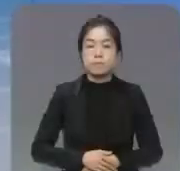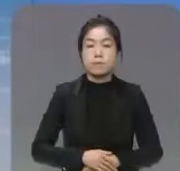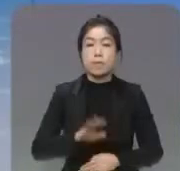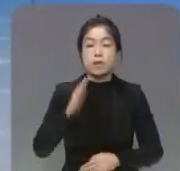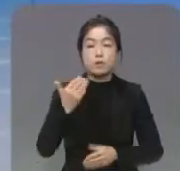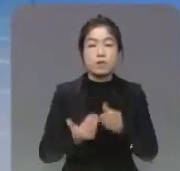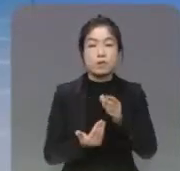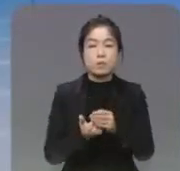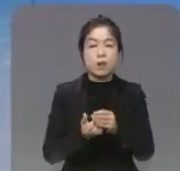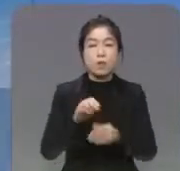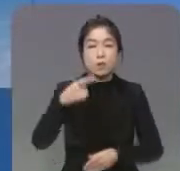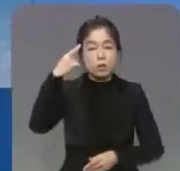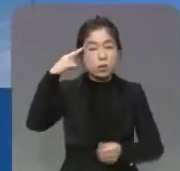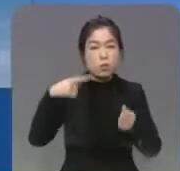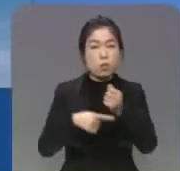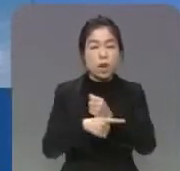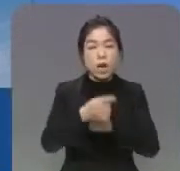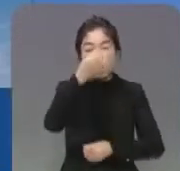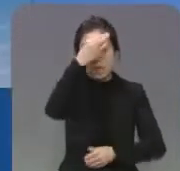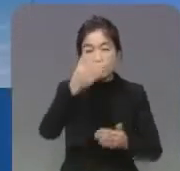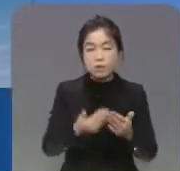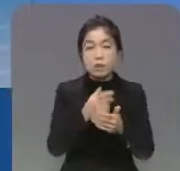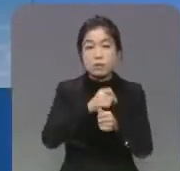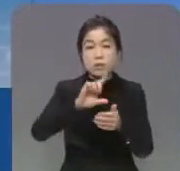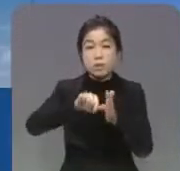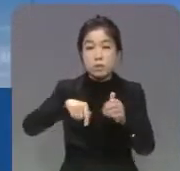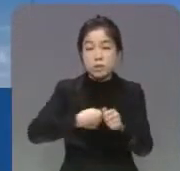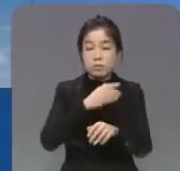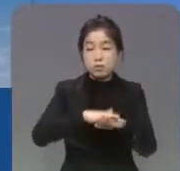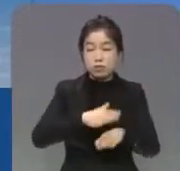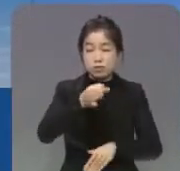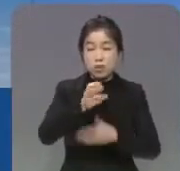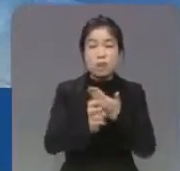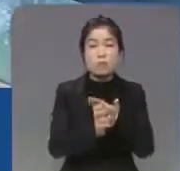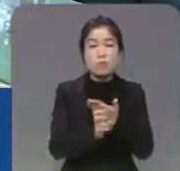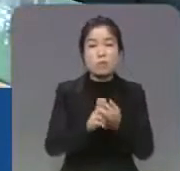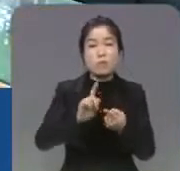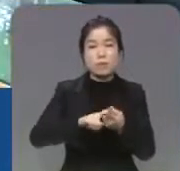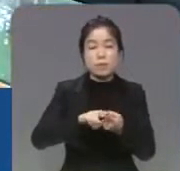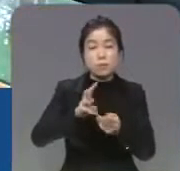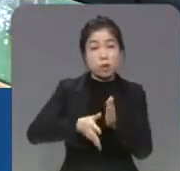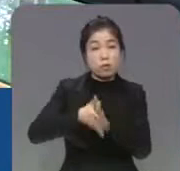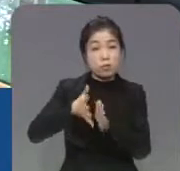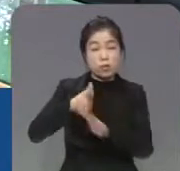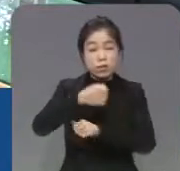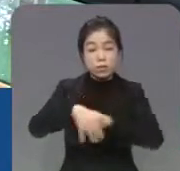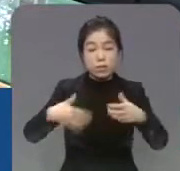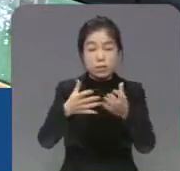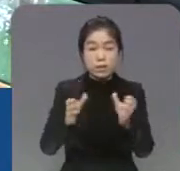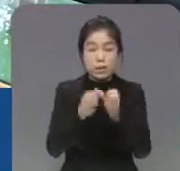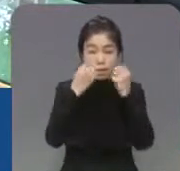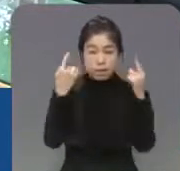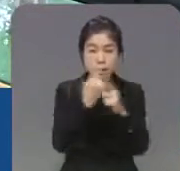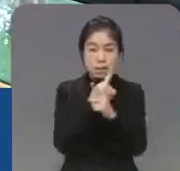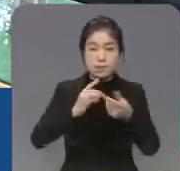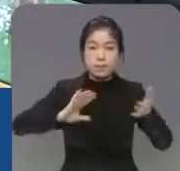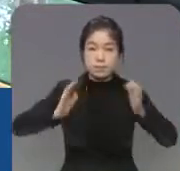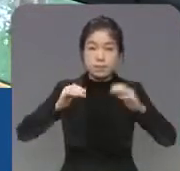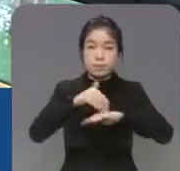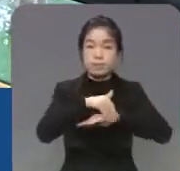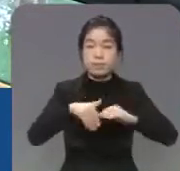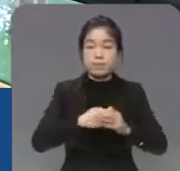최근 불거진 광주과학기술진흥원 시간회수당 부당 수령 등과 관련해서 광주시가 산하기관의 혁신을